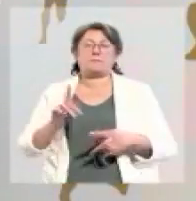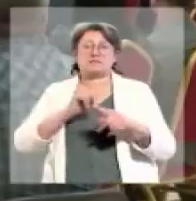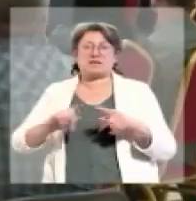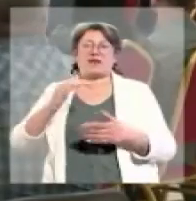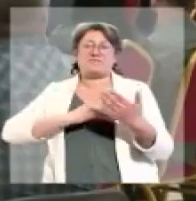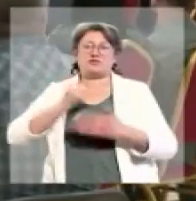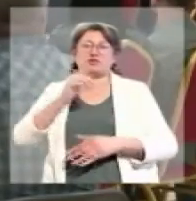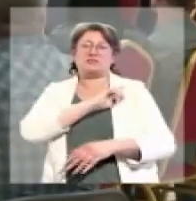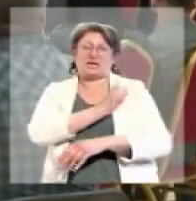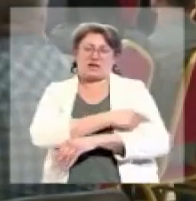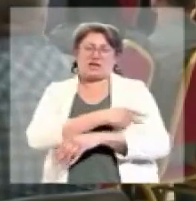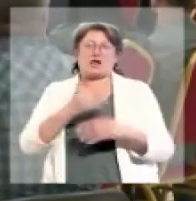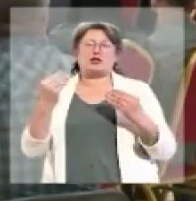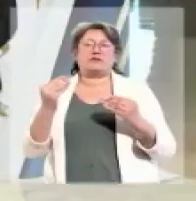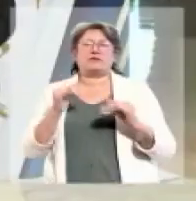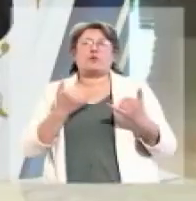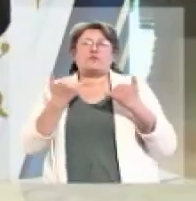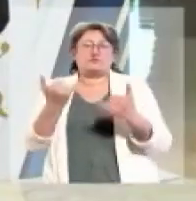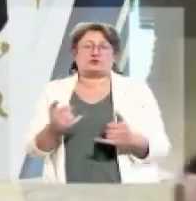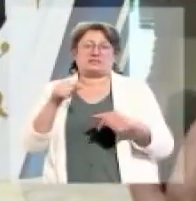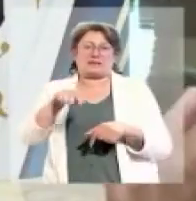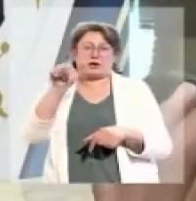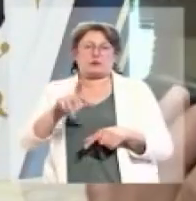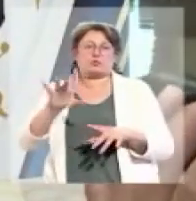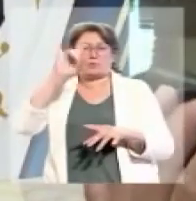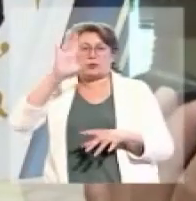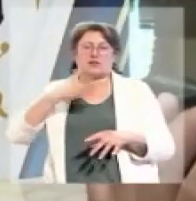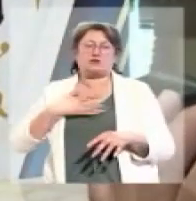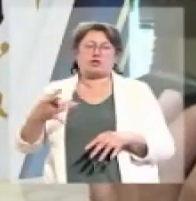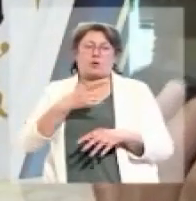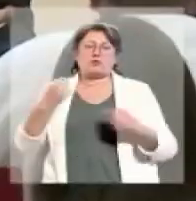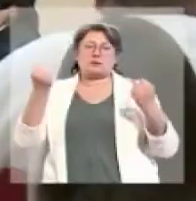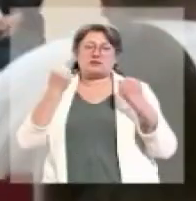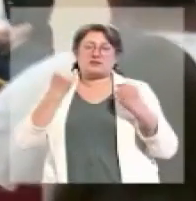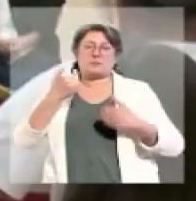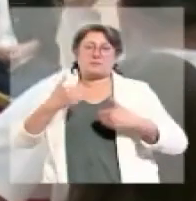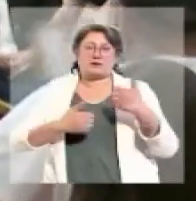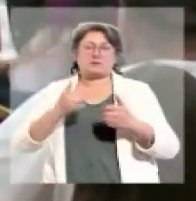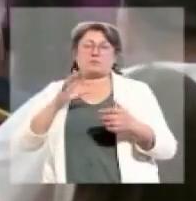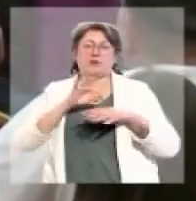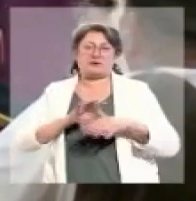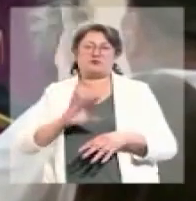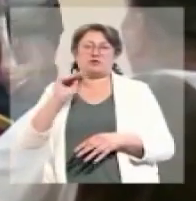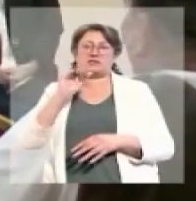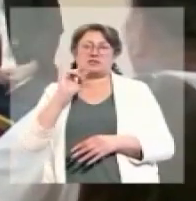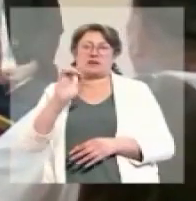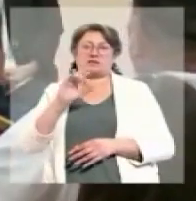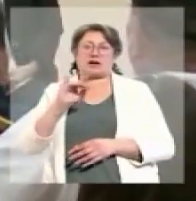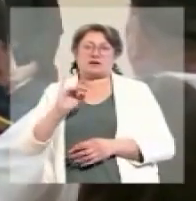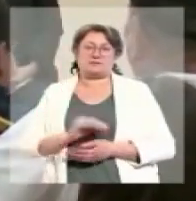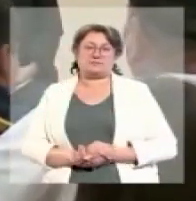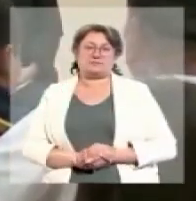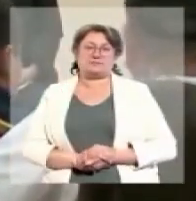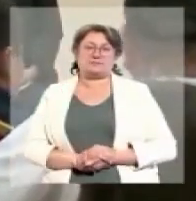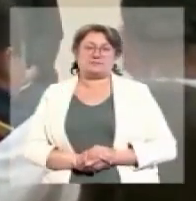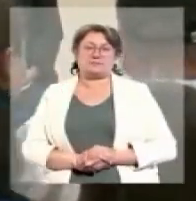Быстрее, выше, сильнее. Торжественное чествование тех, кто прославляет наш регион на спортивном поприще, состоялось в Жастарсарае.